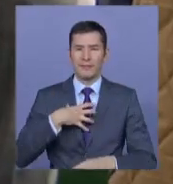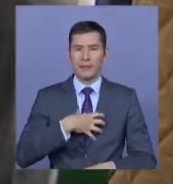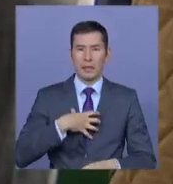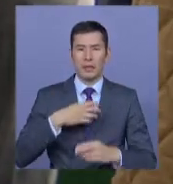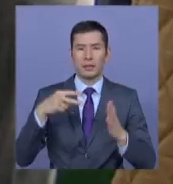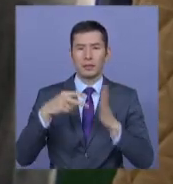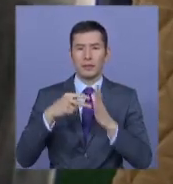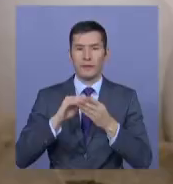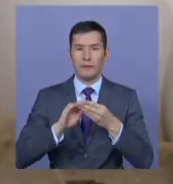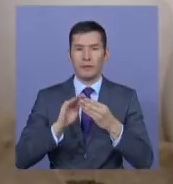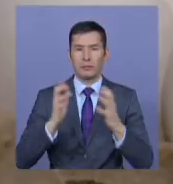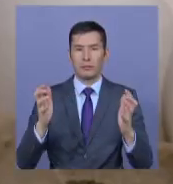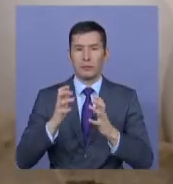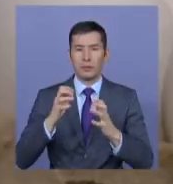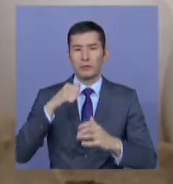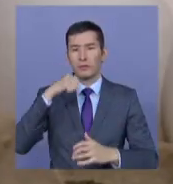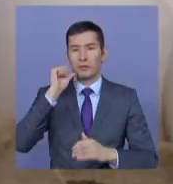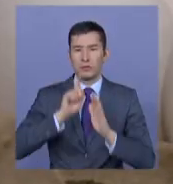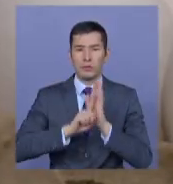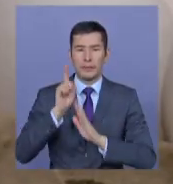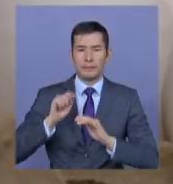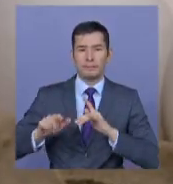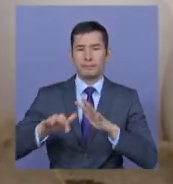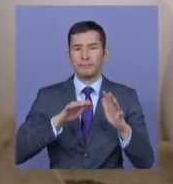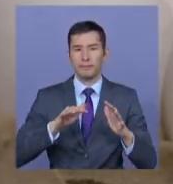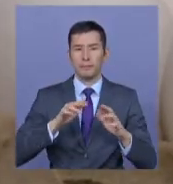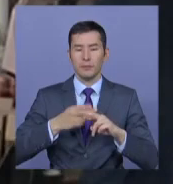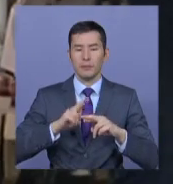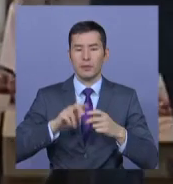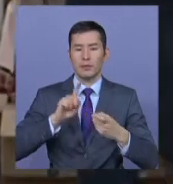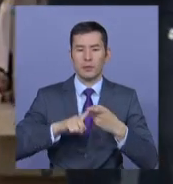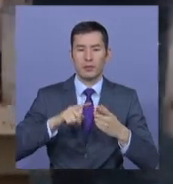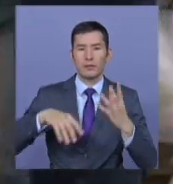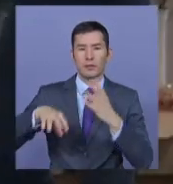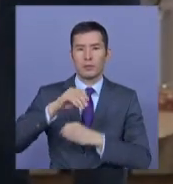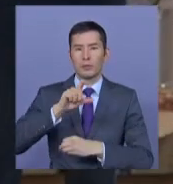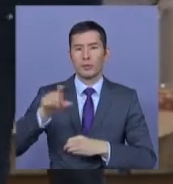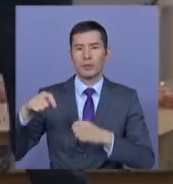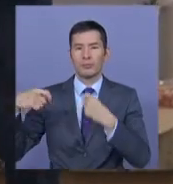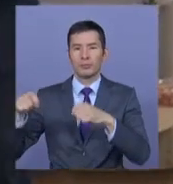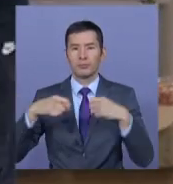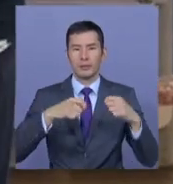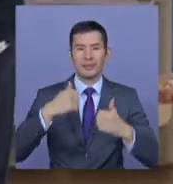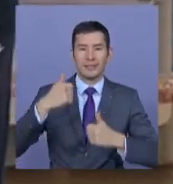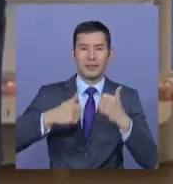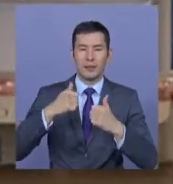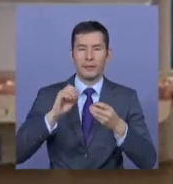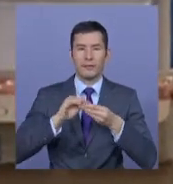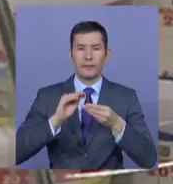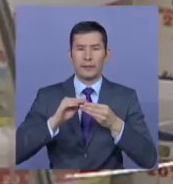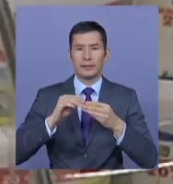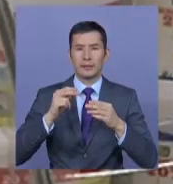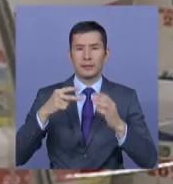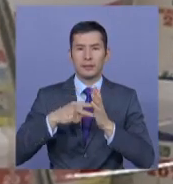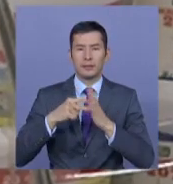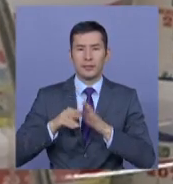үшін кешенді шаралар қолға алынған. Мамандар кәсіпкерлер арасында бәсекелестік жағдай жасап, қала дүкендеріне делдалсыз тікелей тауар жеткізуді